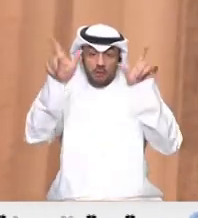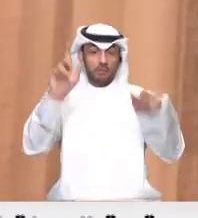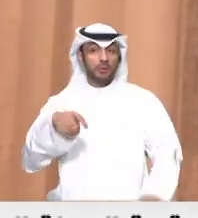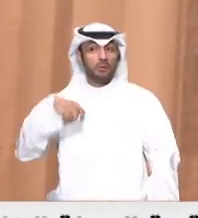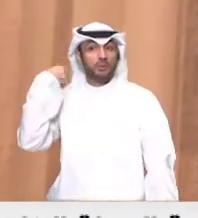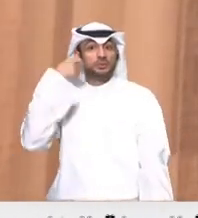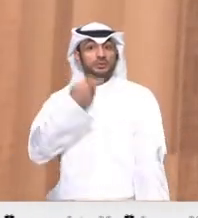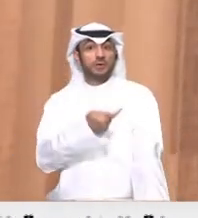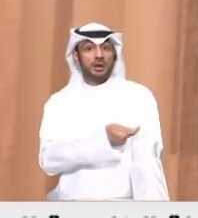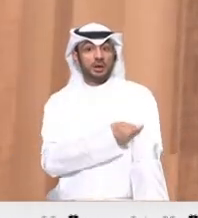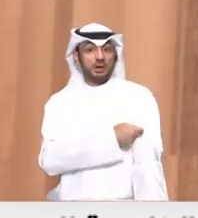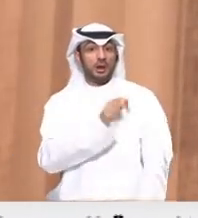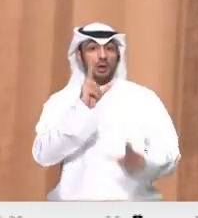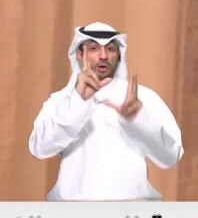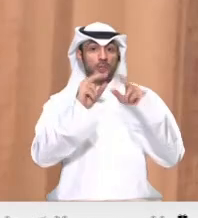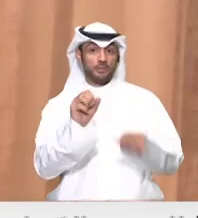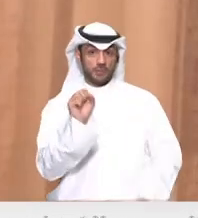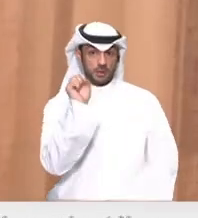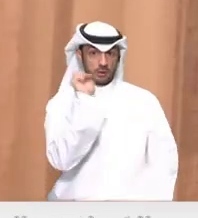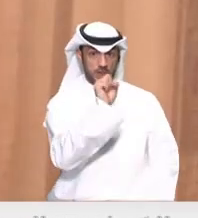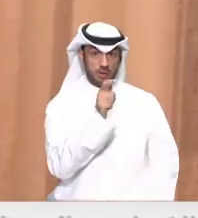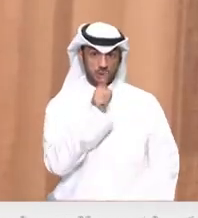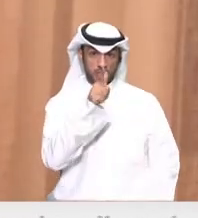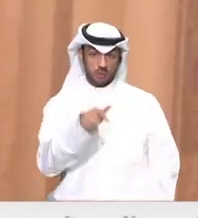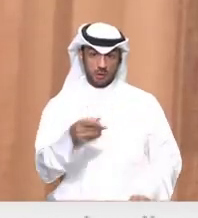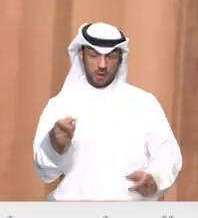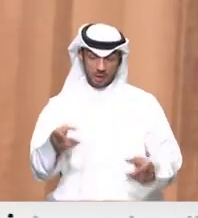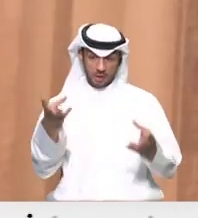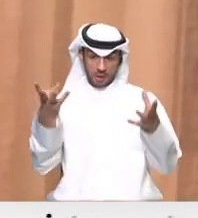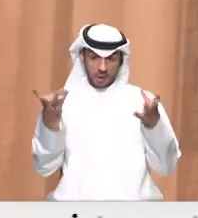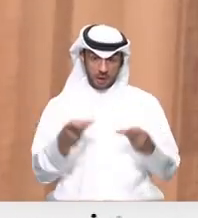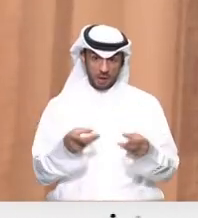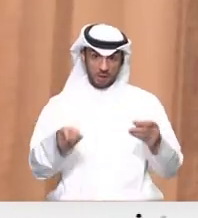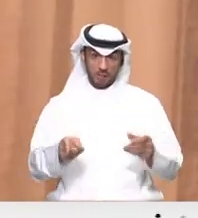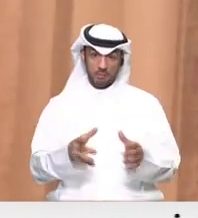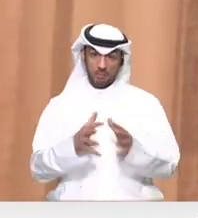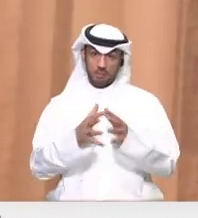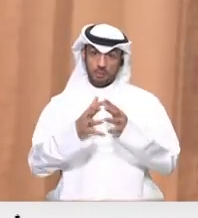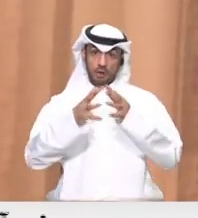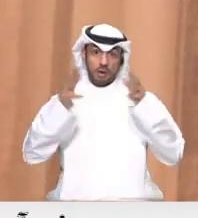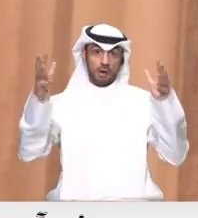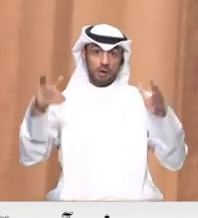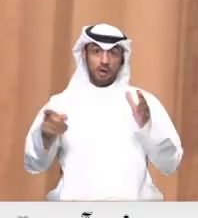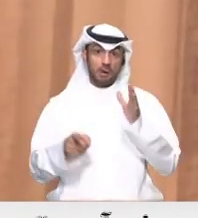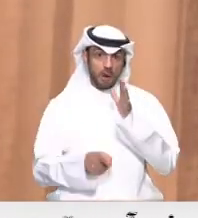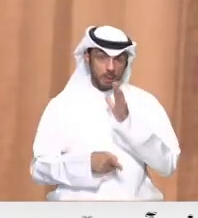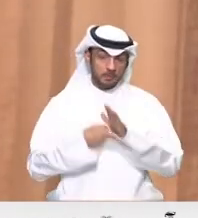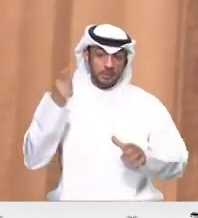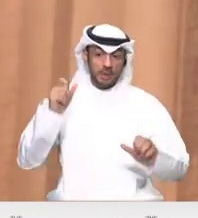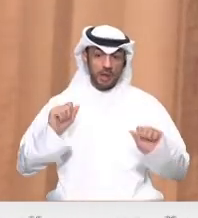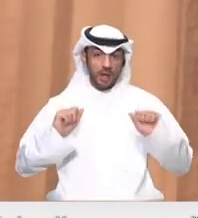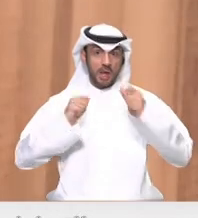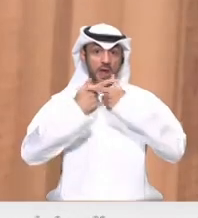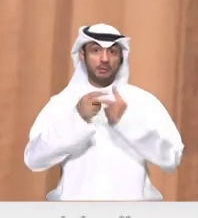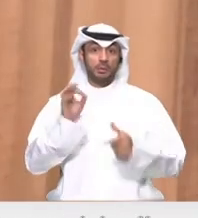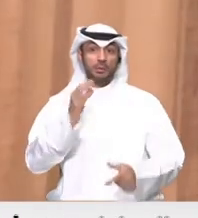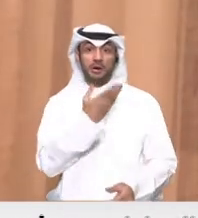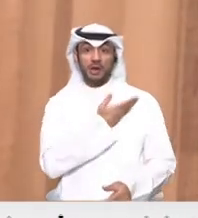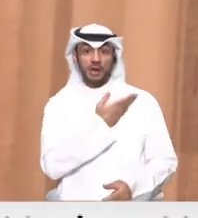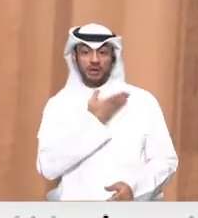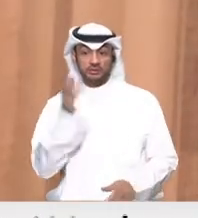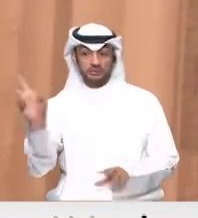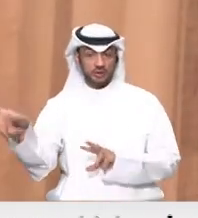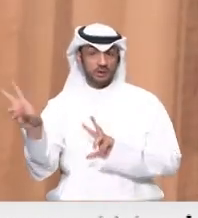وزارة الصحة اللبنانية، وهذا العدد هو العدد الأكبر منذ بداية حرب غزة،